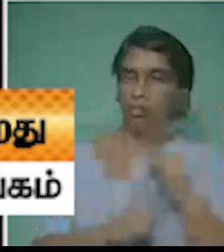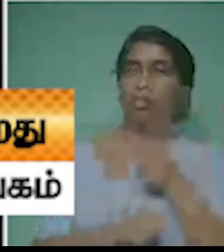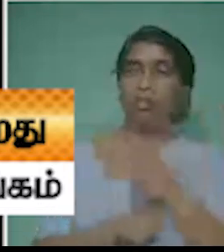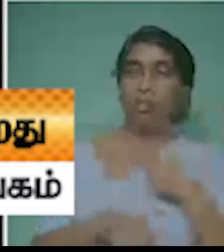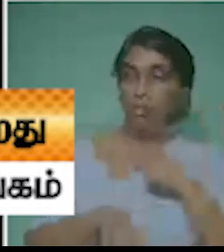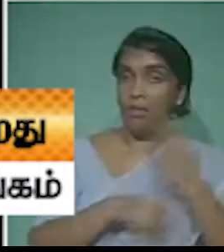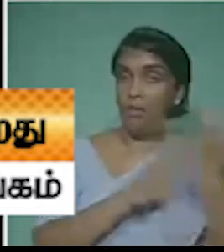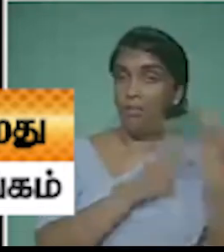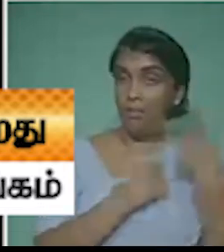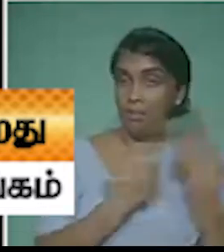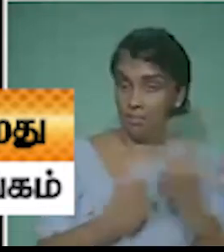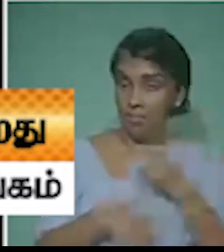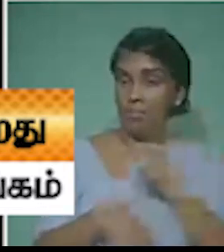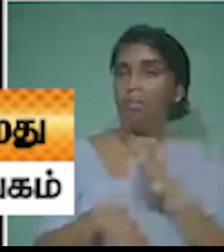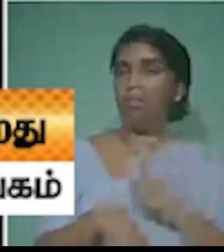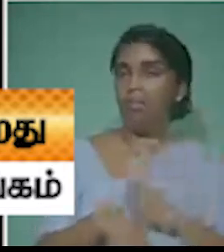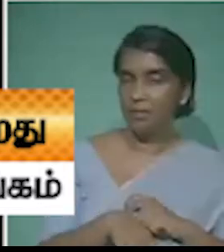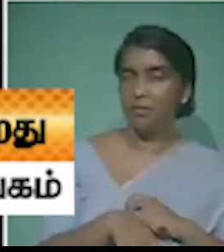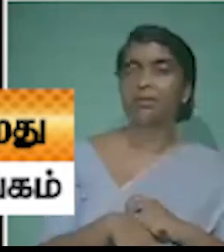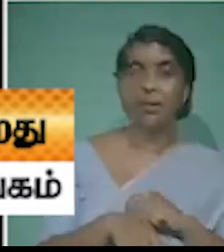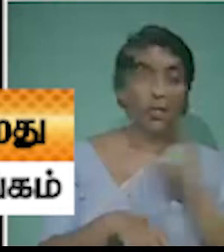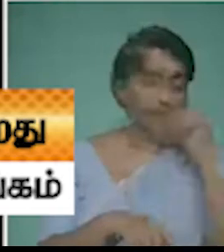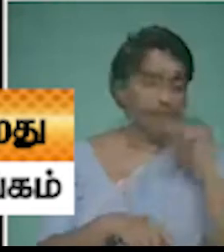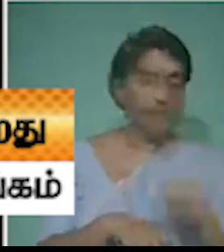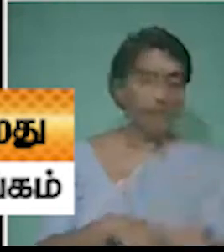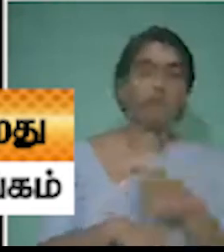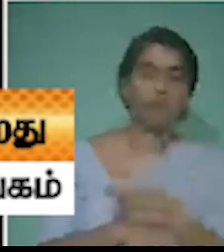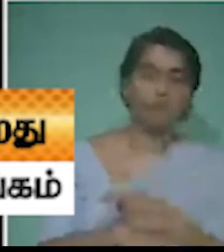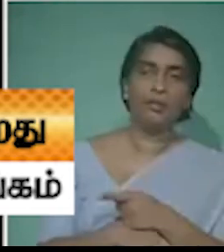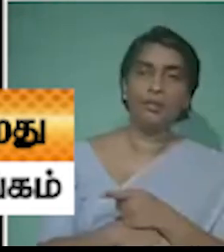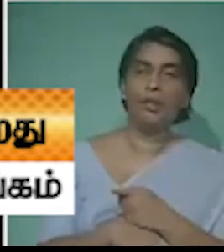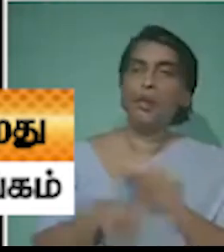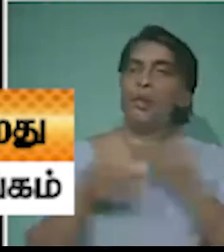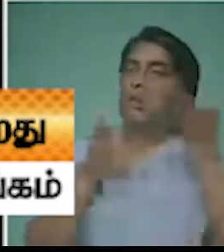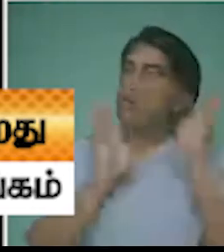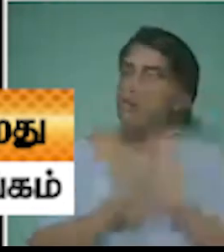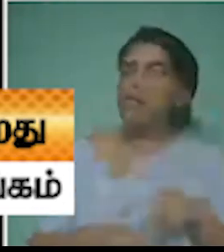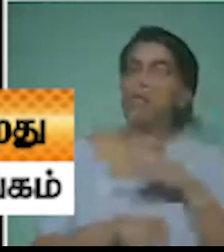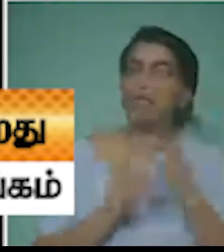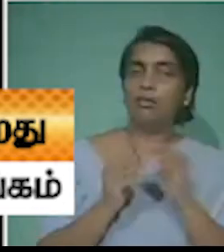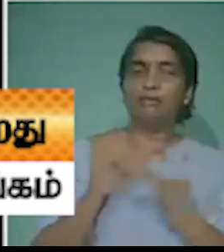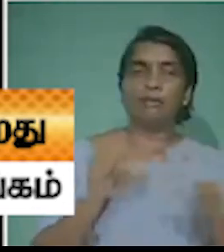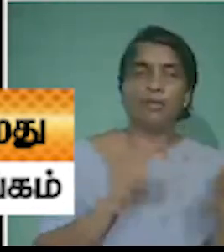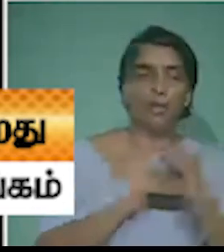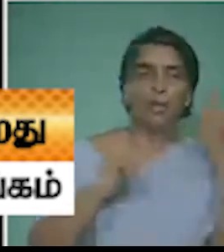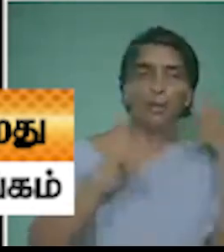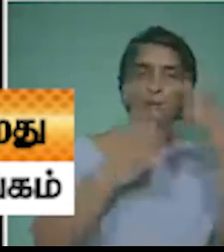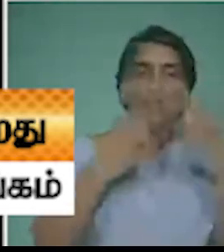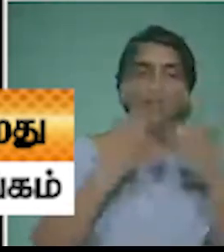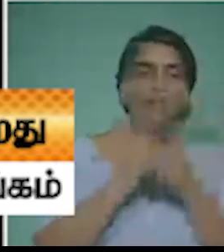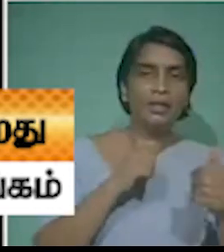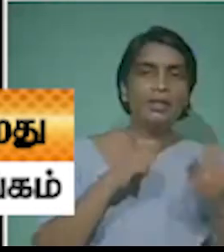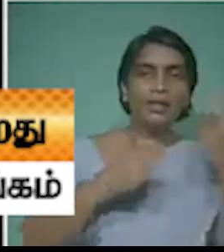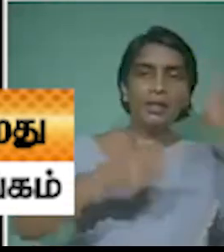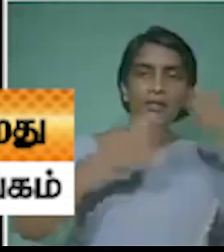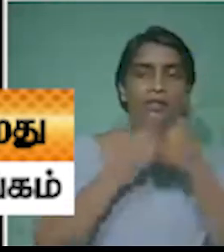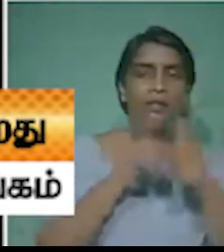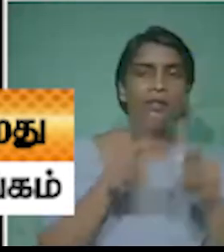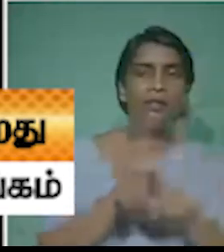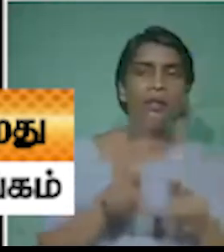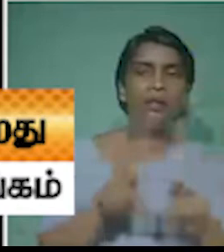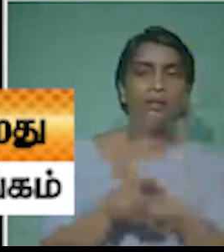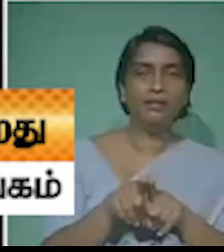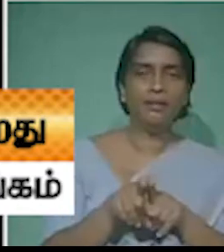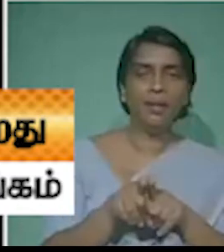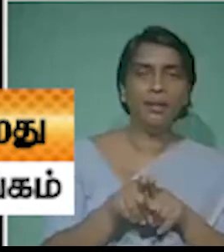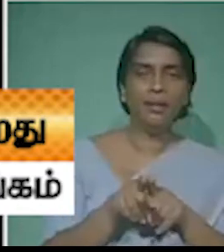பணிகளும் மேற்கொள்ளப்படாது என்று அவர் உறுதியளித்திருந்தார். எனினும் இன்று அதிகாலை நில அளவை திணைக்கள உத்தியோகத்தர்கள் அங்கு அளவை பணிகளுக்கு